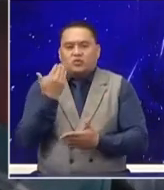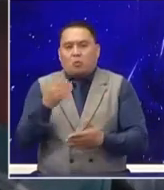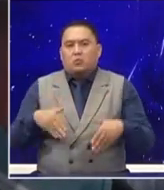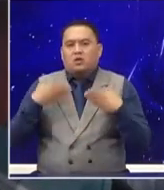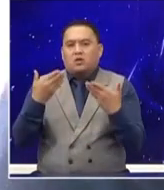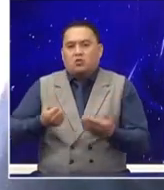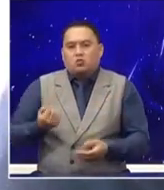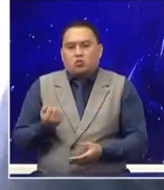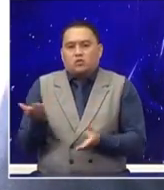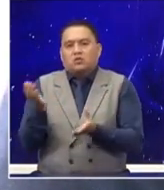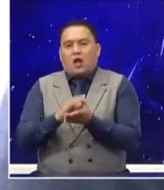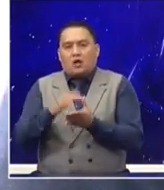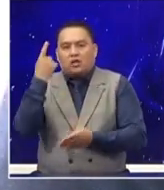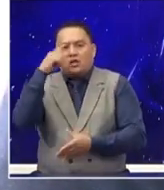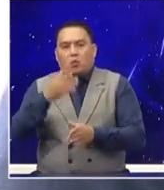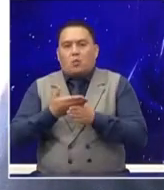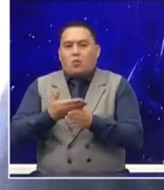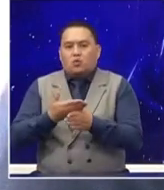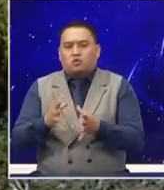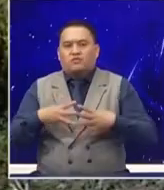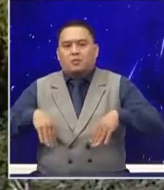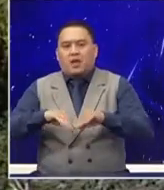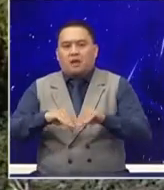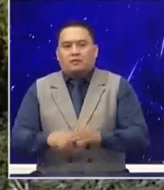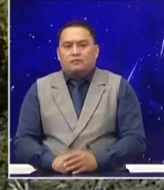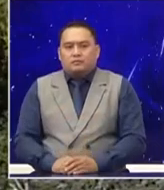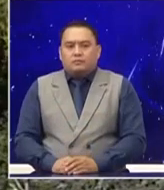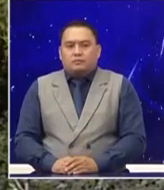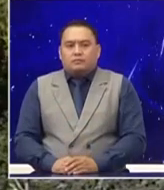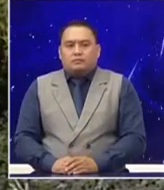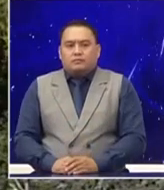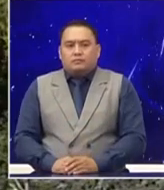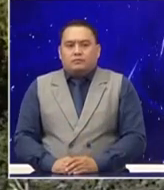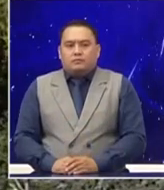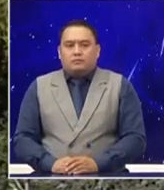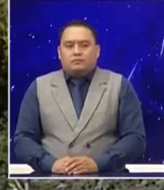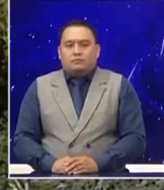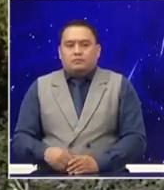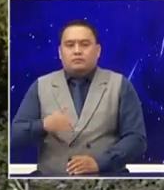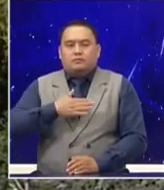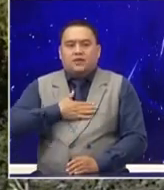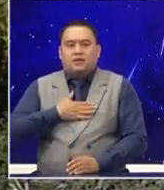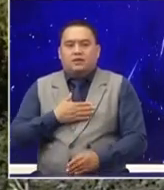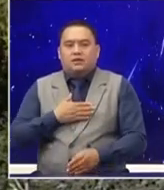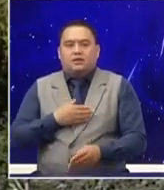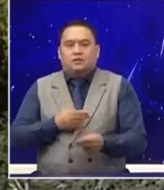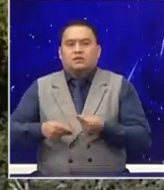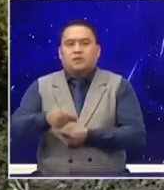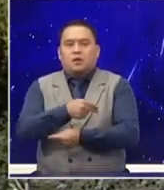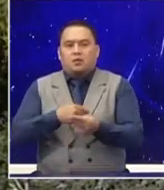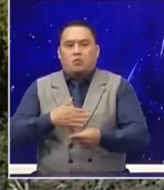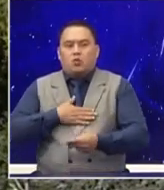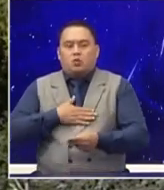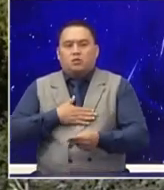предложив друзьям и знакомым идею помочь семье. Больше половины суммы собрали мои знакомые, но